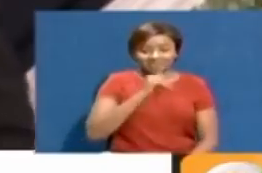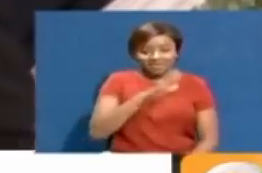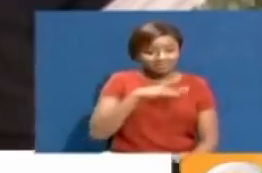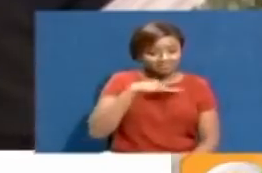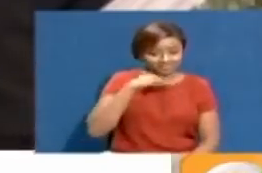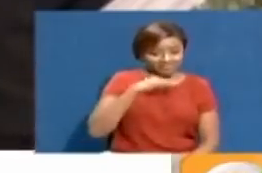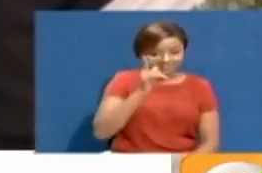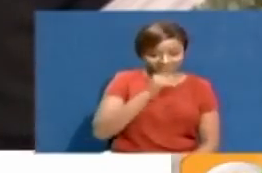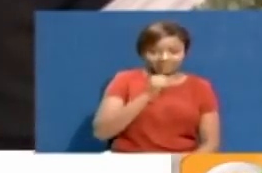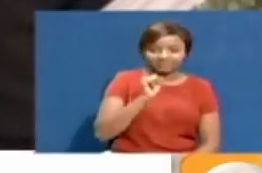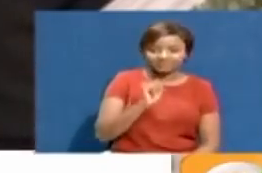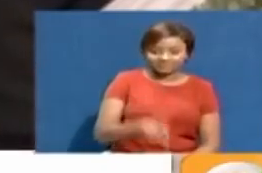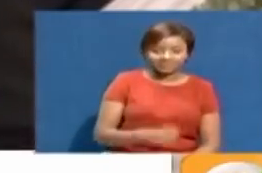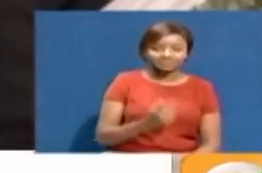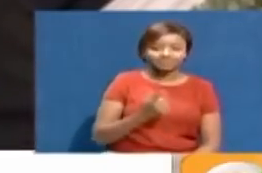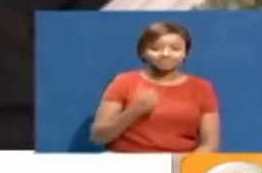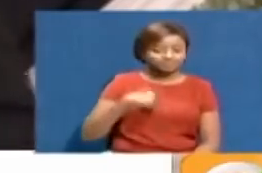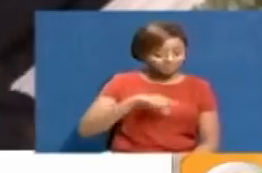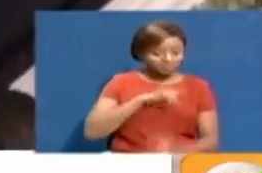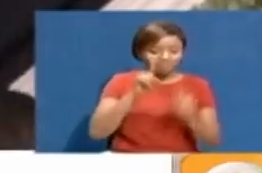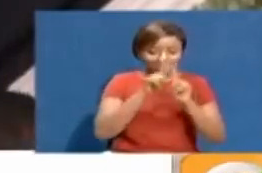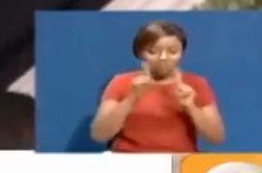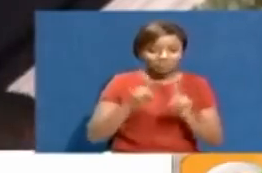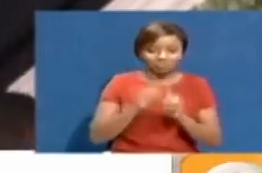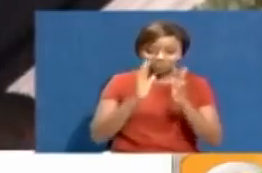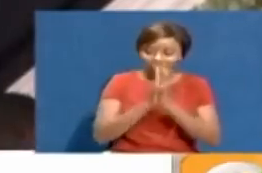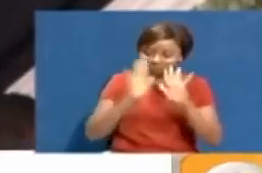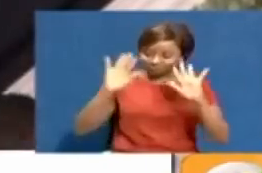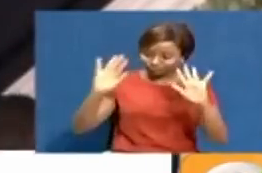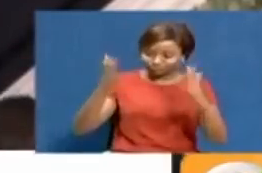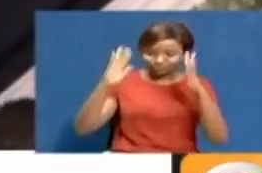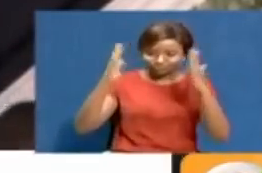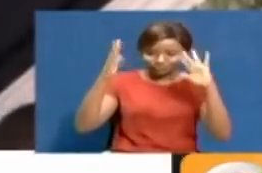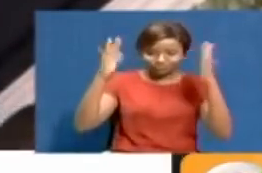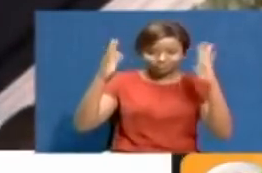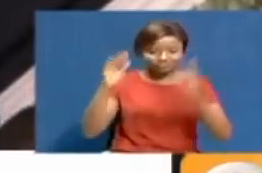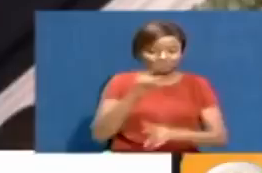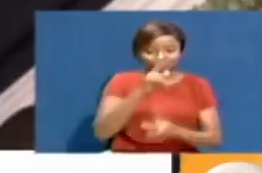Nyachae, we equally celebrate